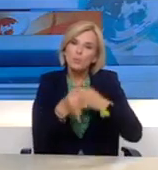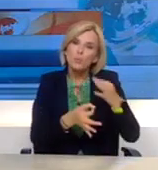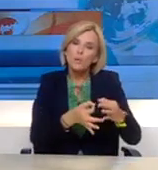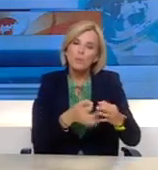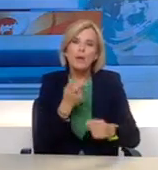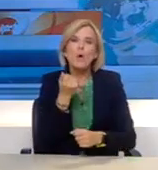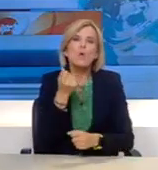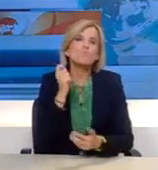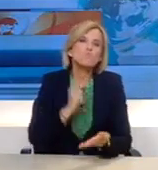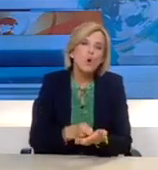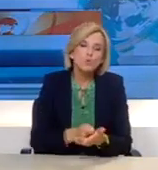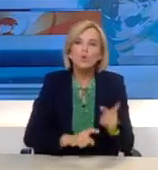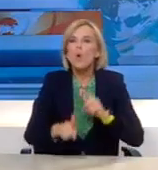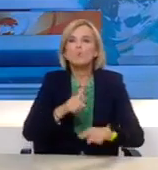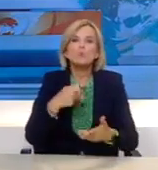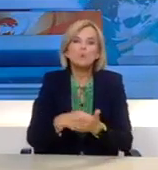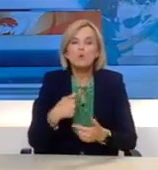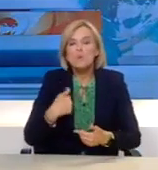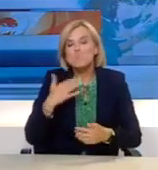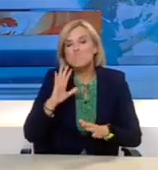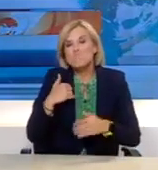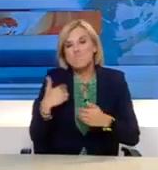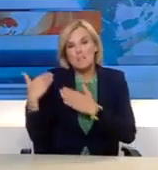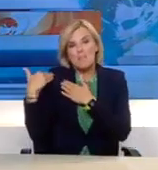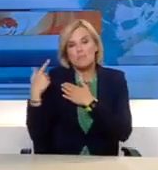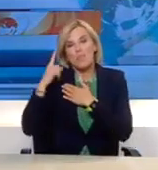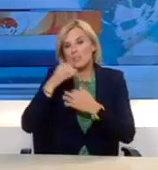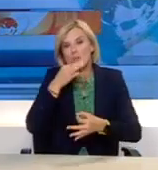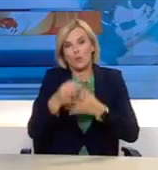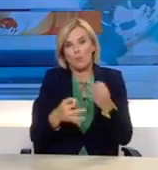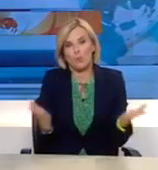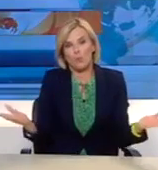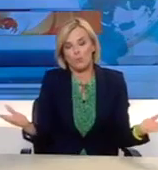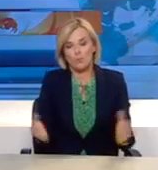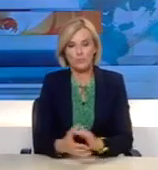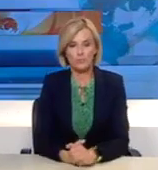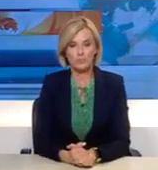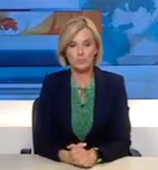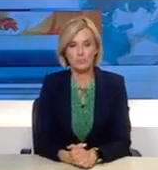του κόστους και το πώς και ποιος το πληρώνει, αυτό δεν ξέρω.